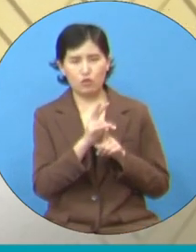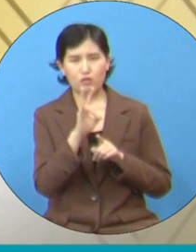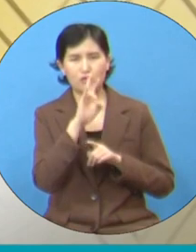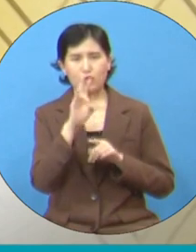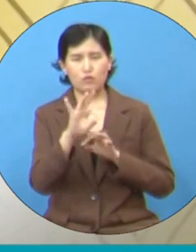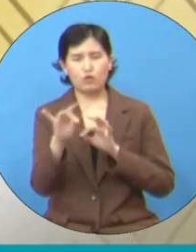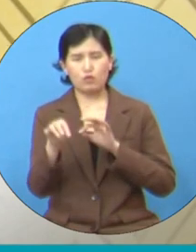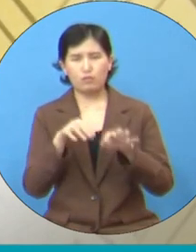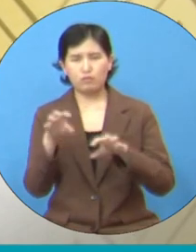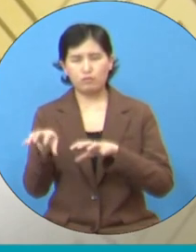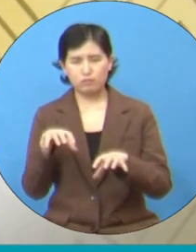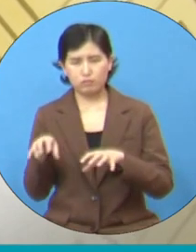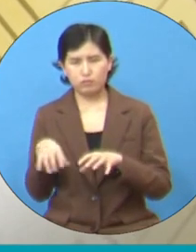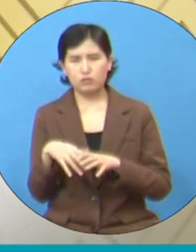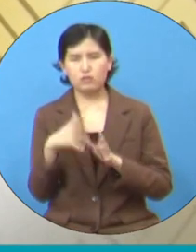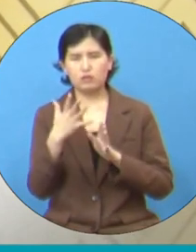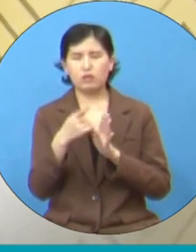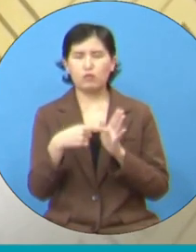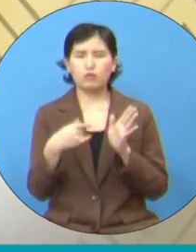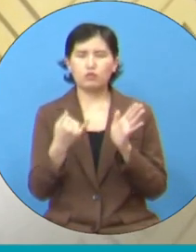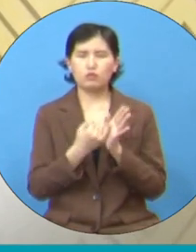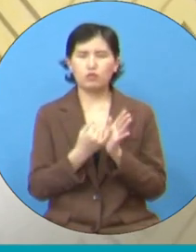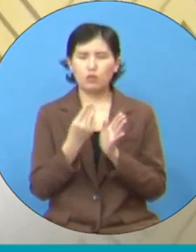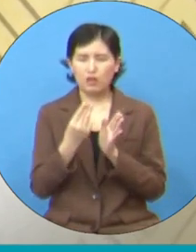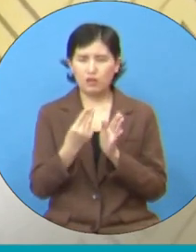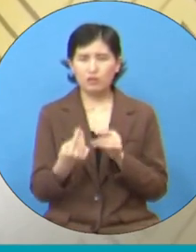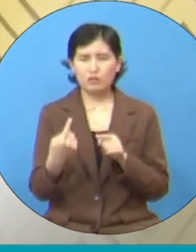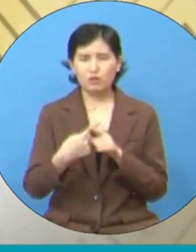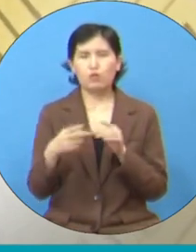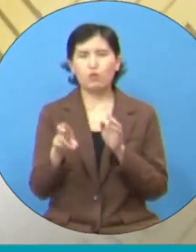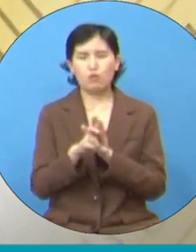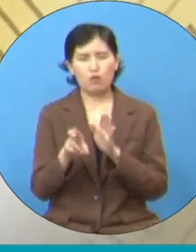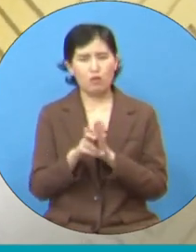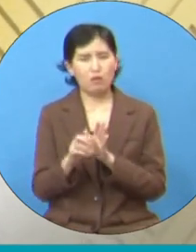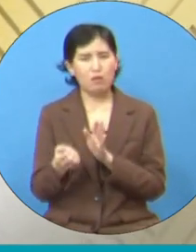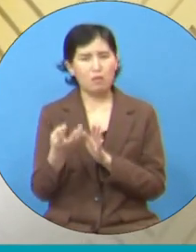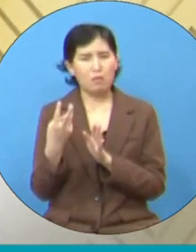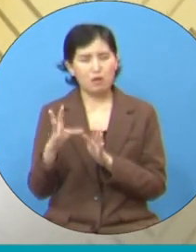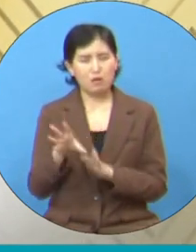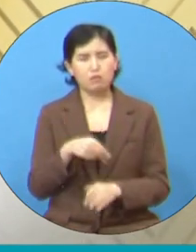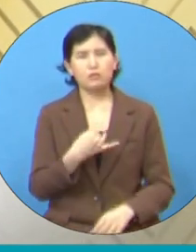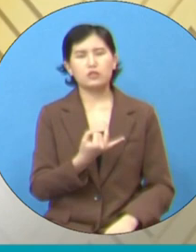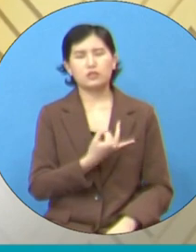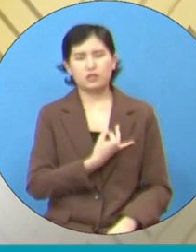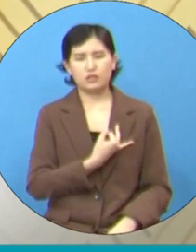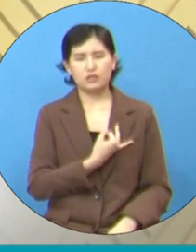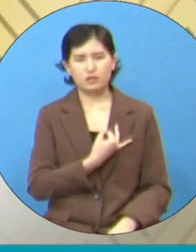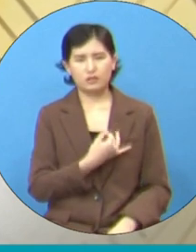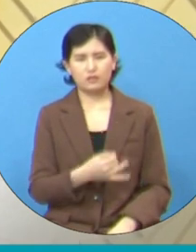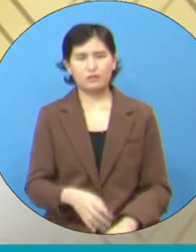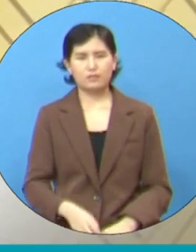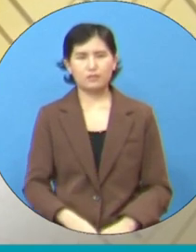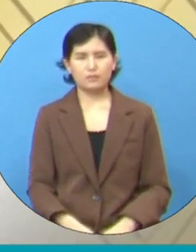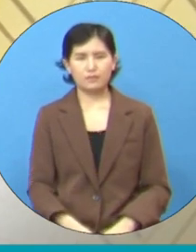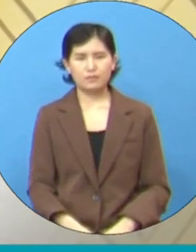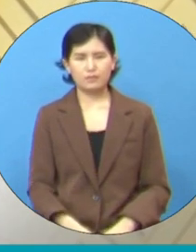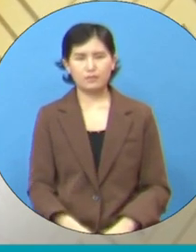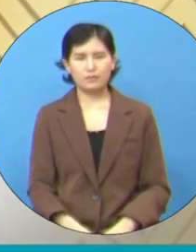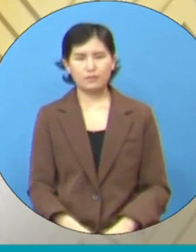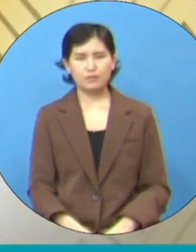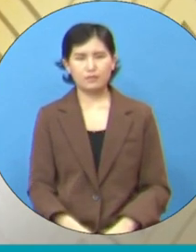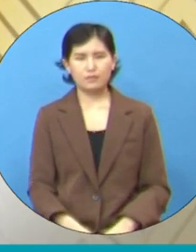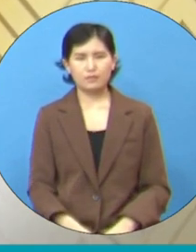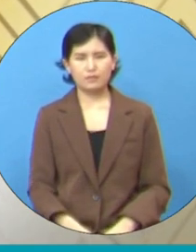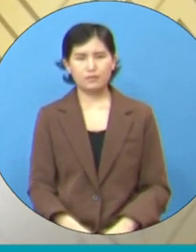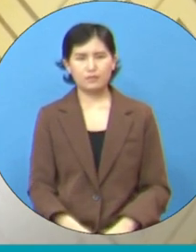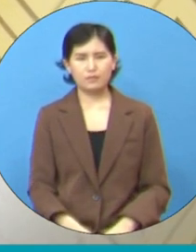парламентд суух нэг дор хаяж 5-6 нам орох юм болцоо гарах байх гэж ингэ найдаж байгаа. За нөгөө төгөр ер нь энэ бодлогын